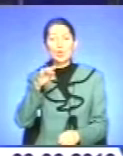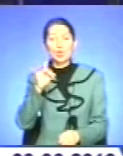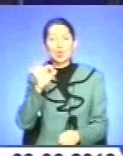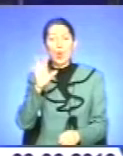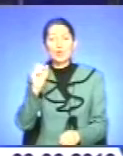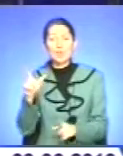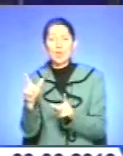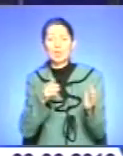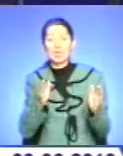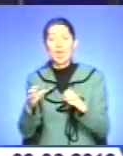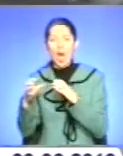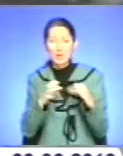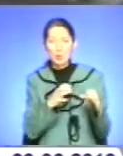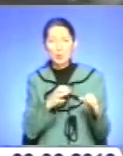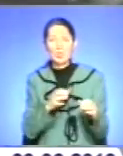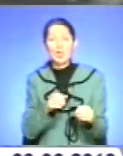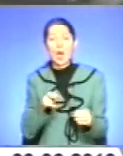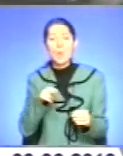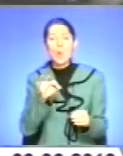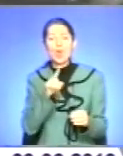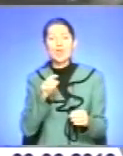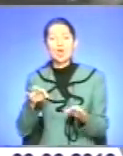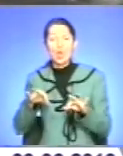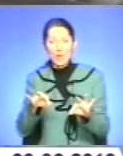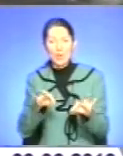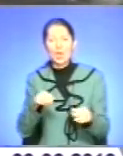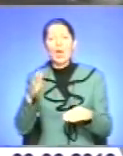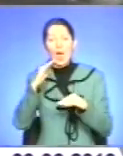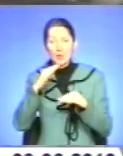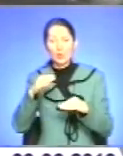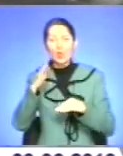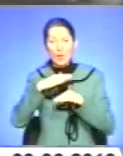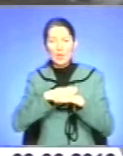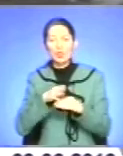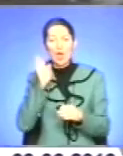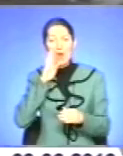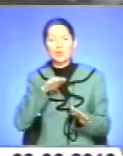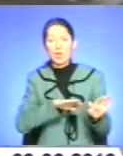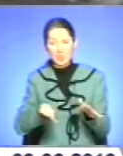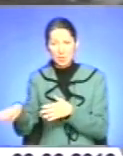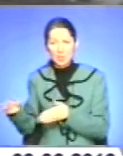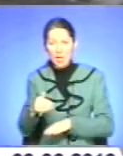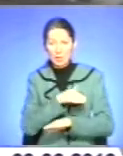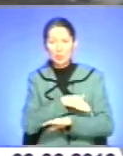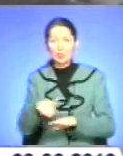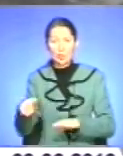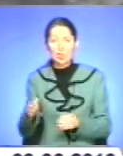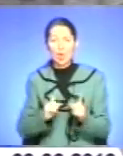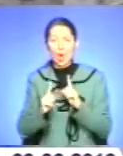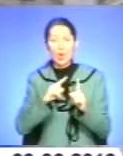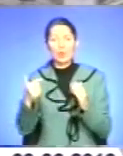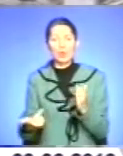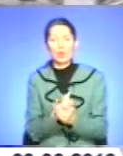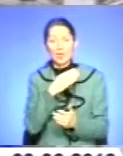та позашляховики. До вечора вода зійшла з доріг і рух транспорту відновили. Чимало води зібралося у центрі міста